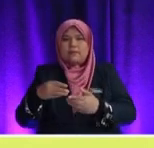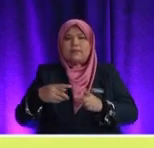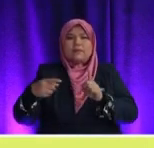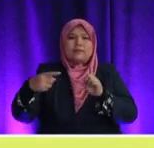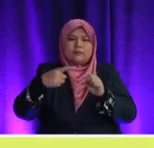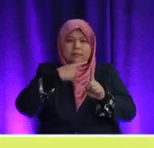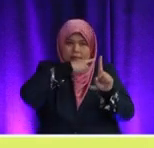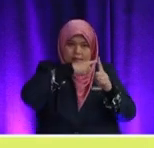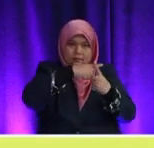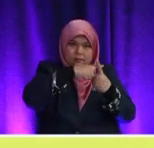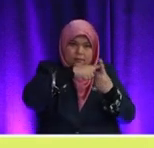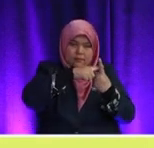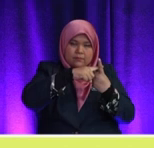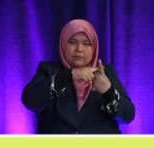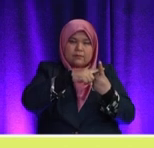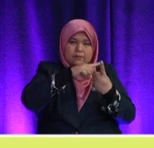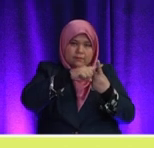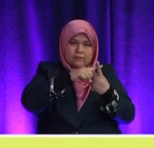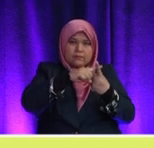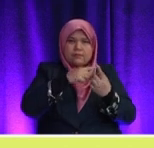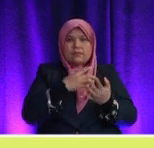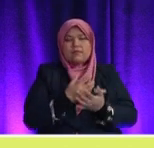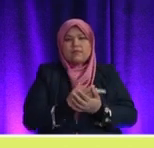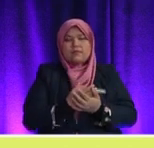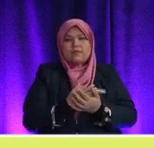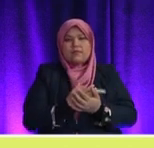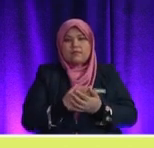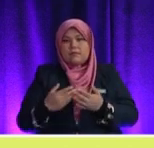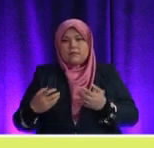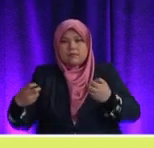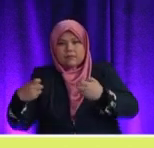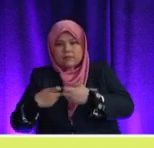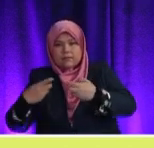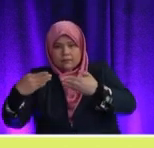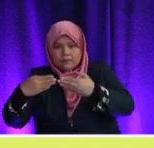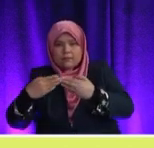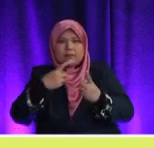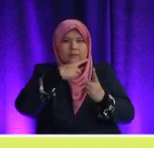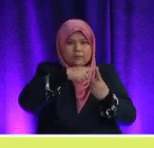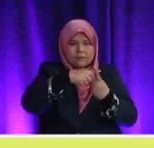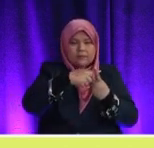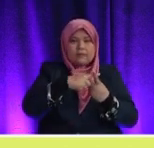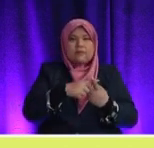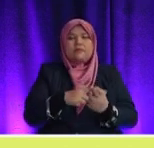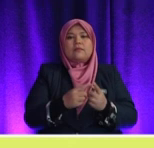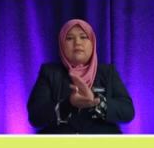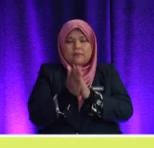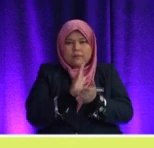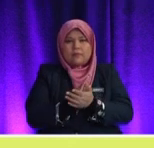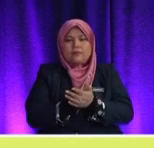positif ego trophy Ya sudah the disambung kepada Terminal positif ah jadi dia adalah